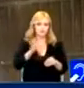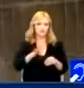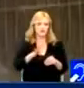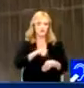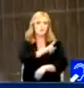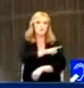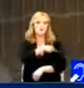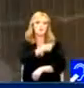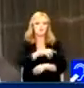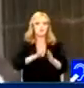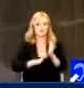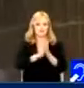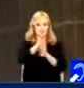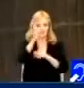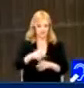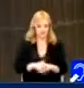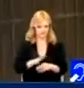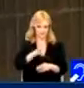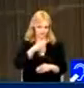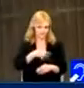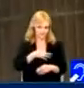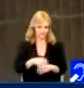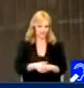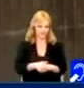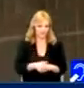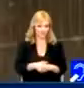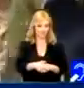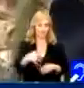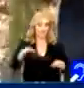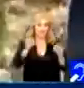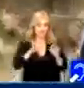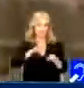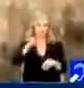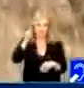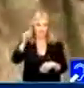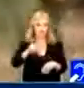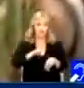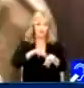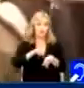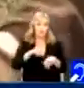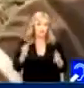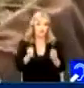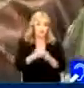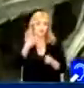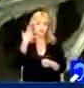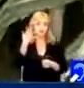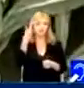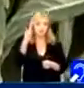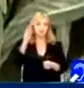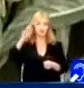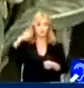cumpărat terenul, au făcut acolo solari și au cumpărat aici. Nu știu, n-am fost niciodată la ei. Anchetatorii au confiscat 52 de kg de